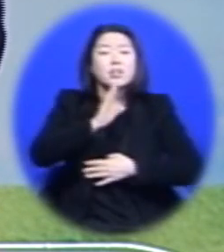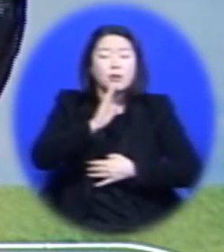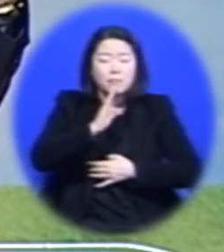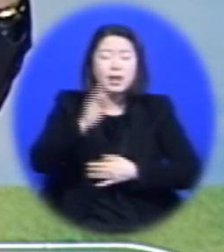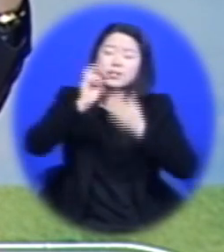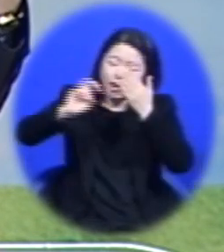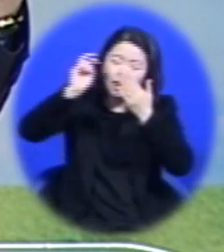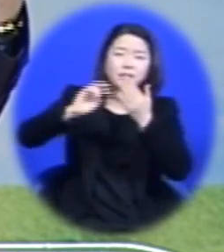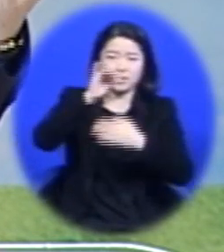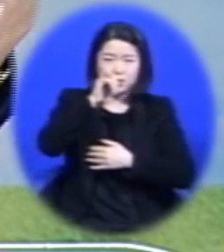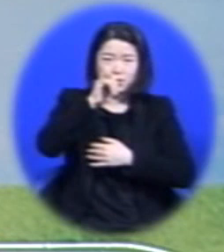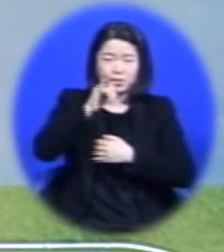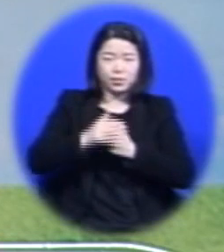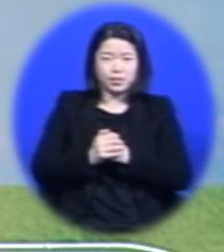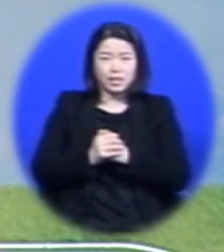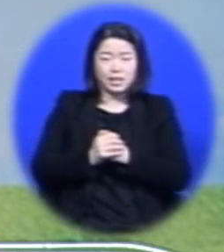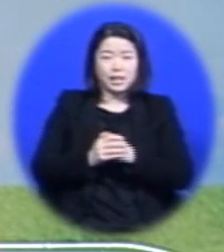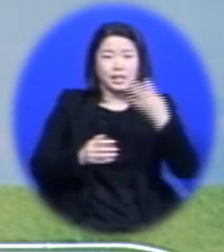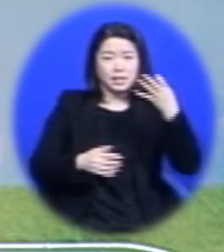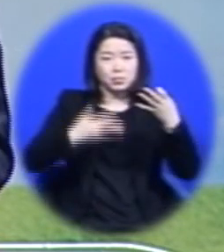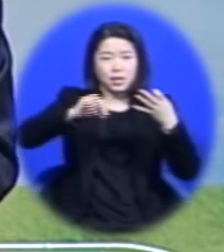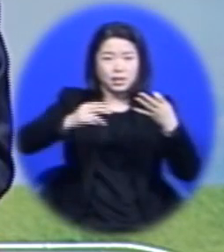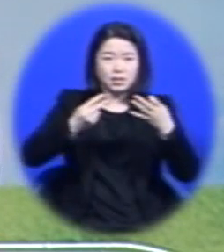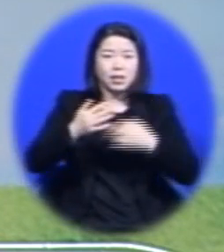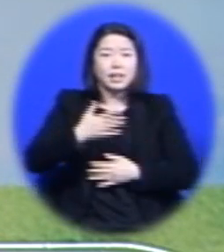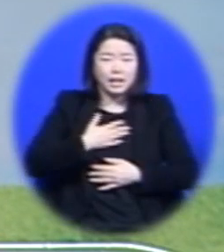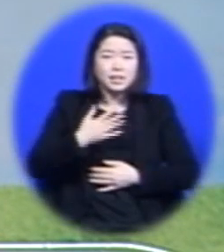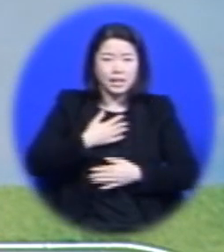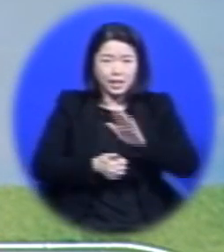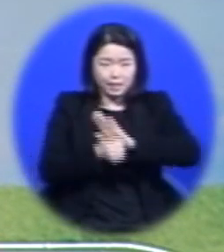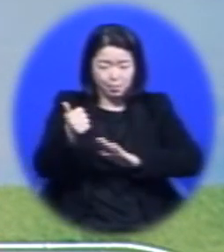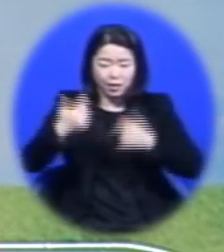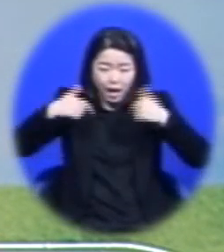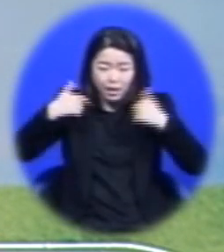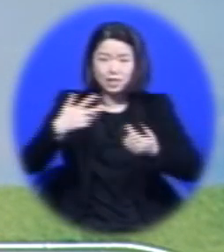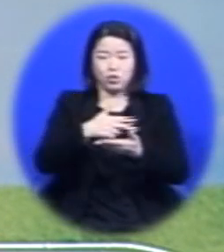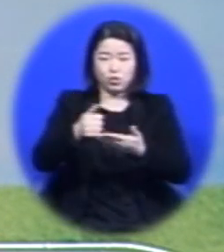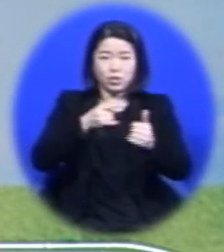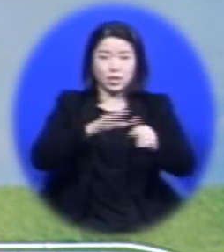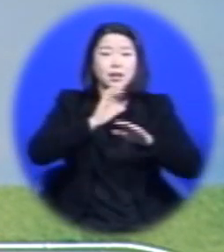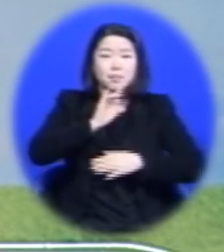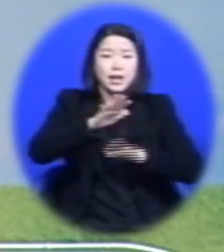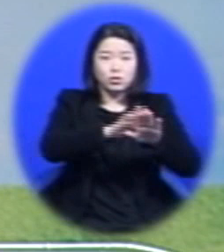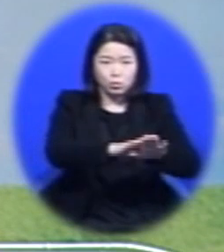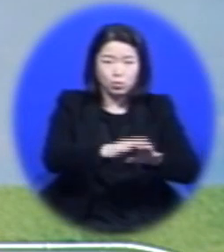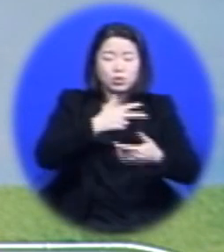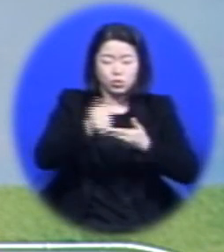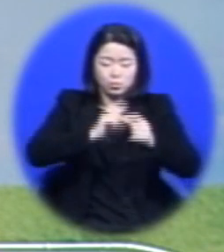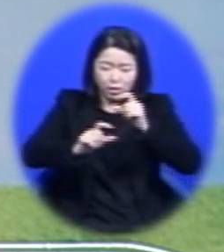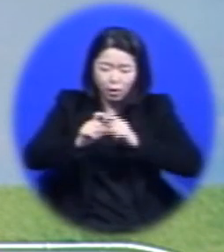찬양합니다 14절 나는 내 희망을 언제나 주님께만 두고 주님을 더욱더